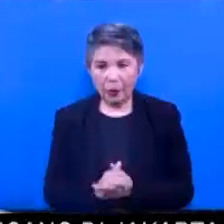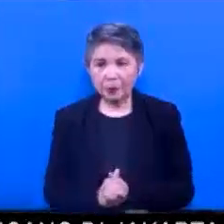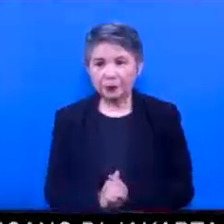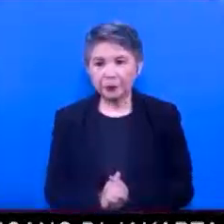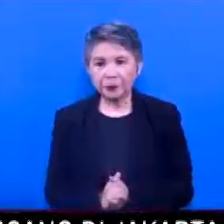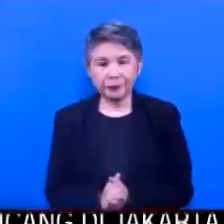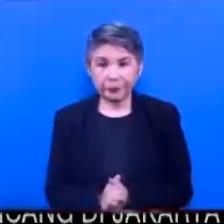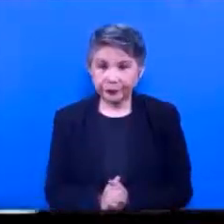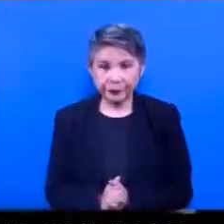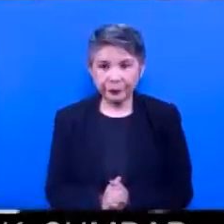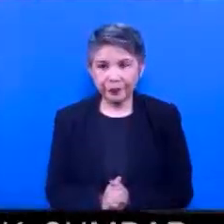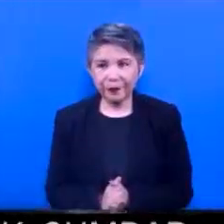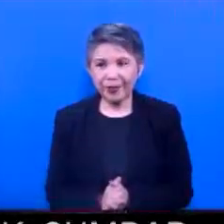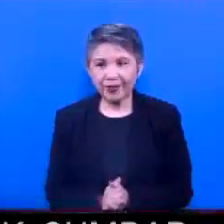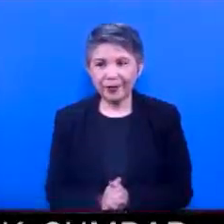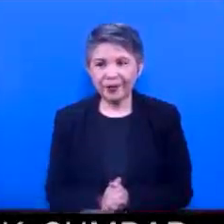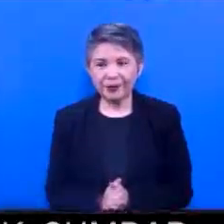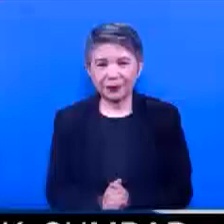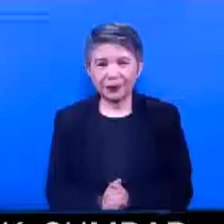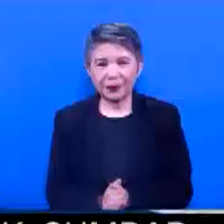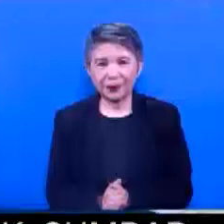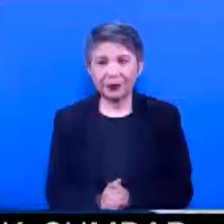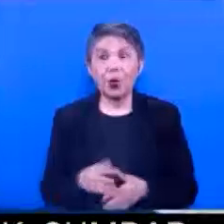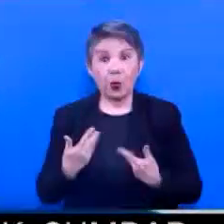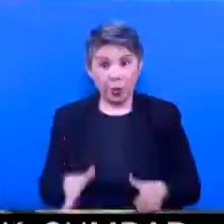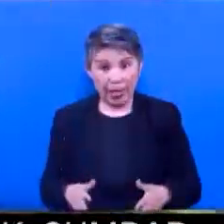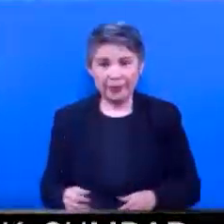Baru jadi. Baru jadi satu.